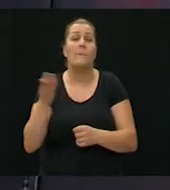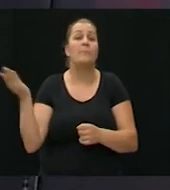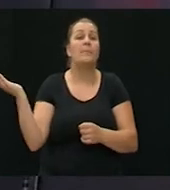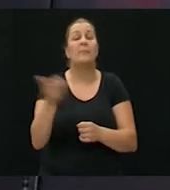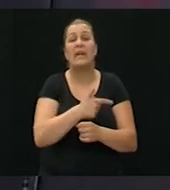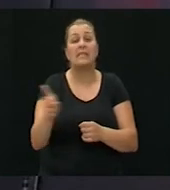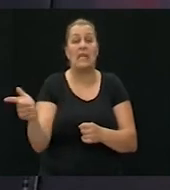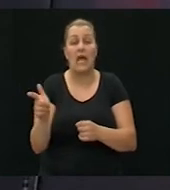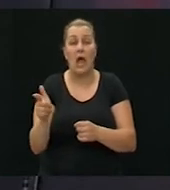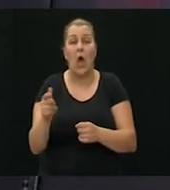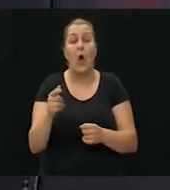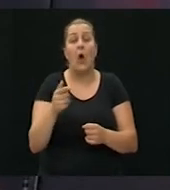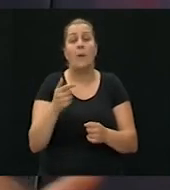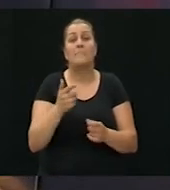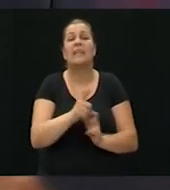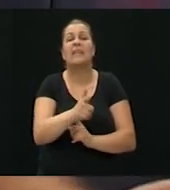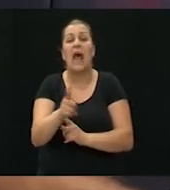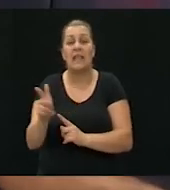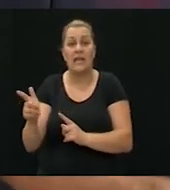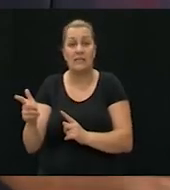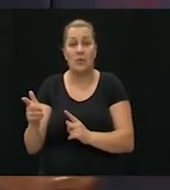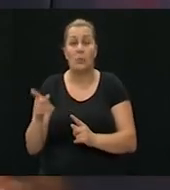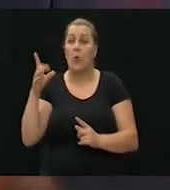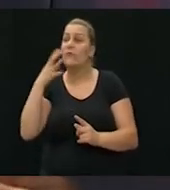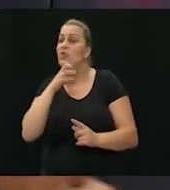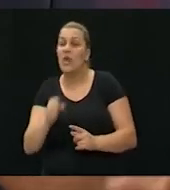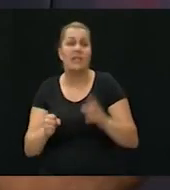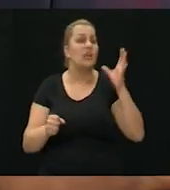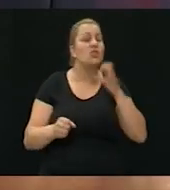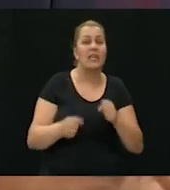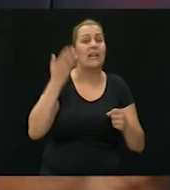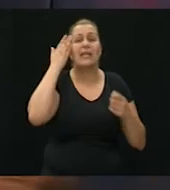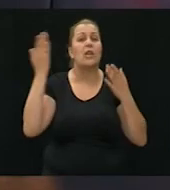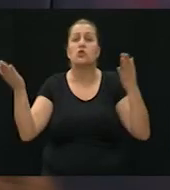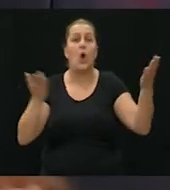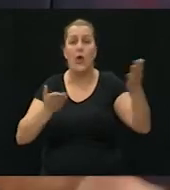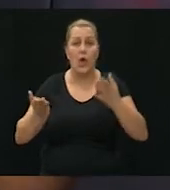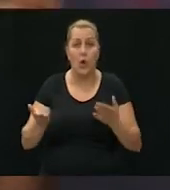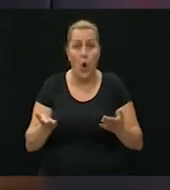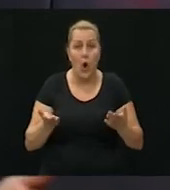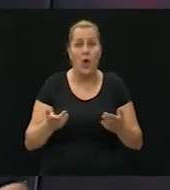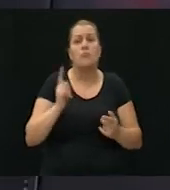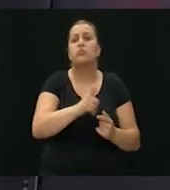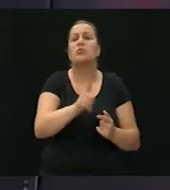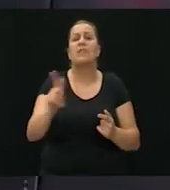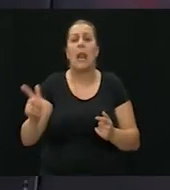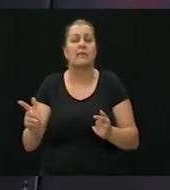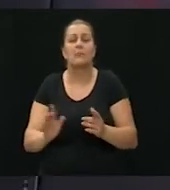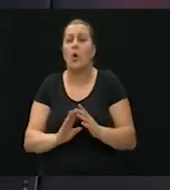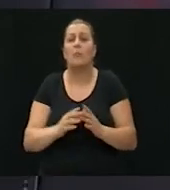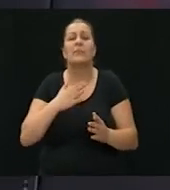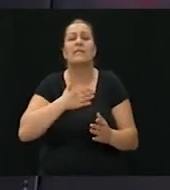prisikao mitraljezom na 5 metara. Ne znaš, ovdje ti je četnik, ovdje ti je četnik, ne znaš koji, je li to domobran. Pucali smo se